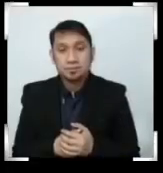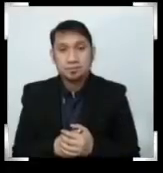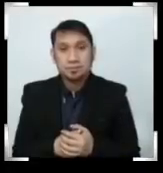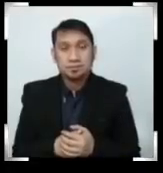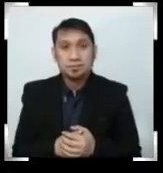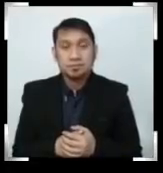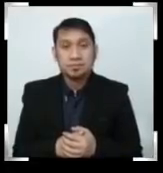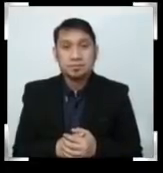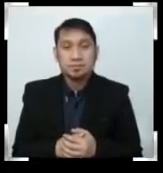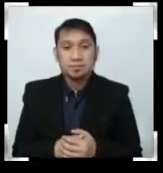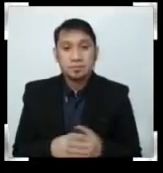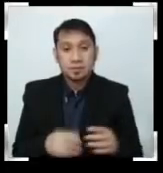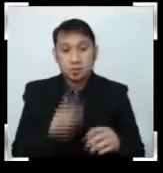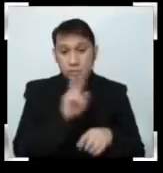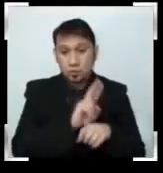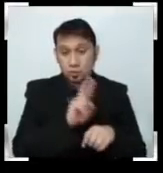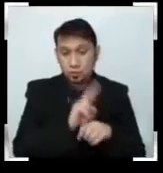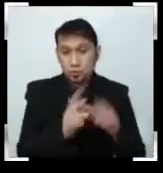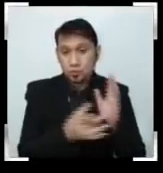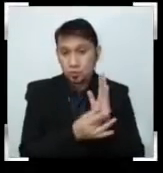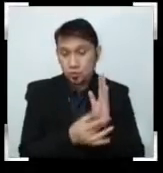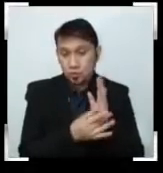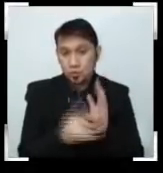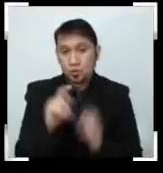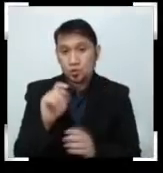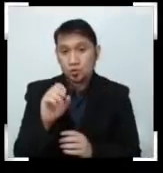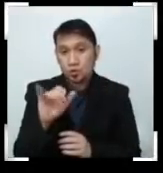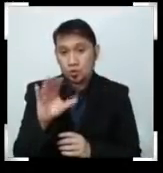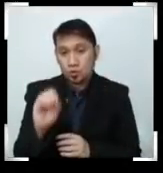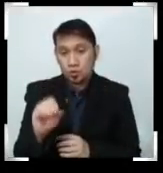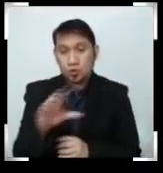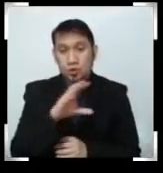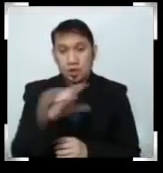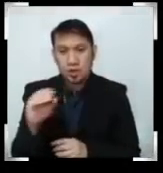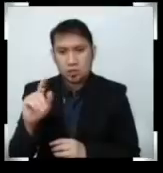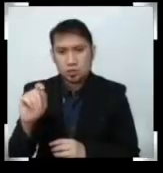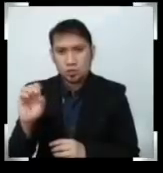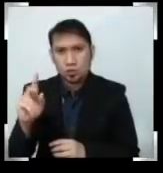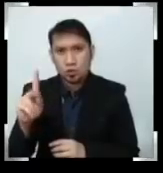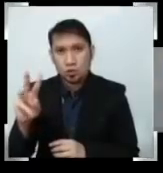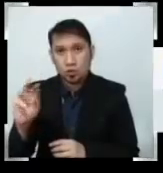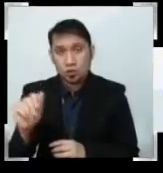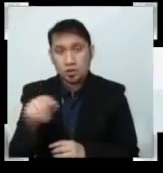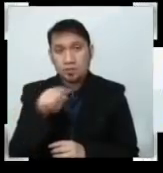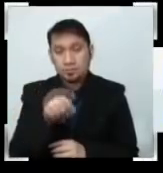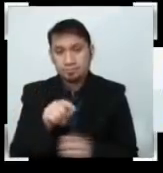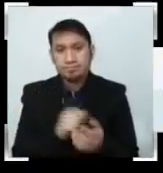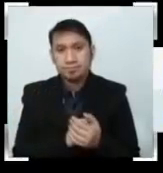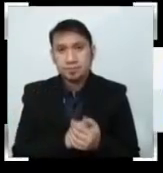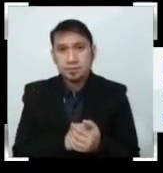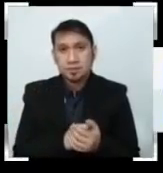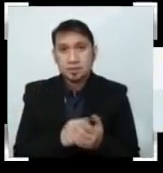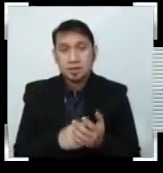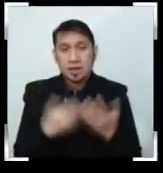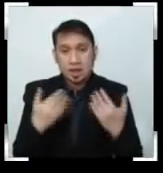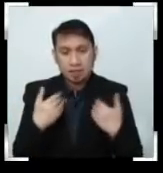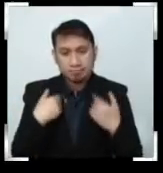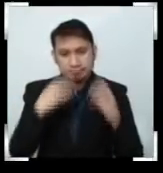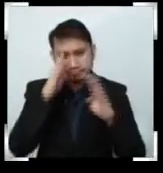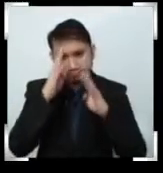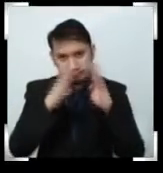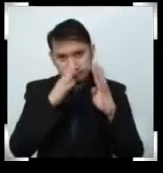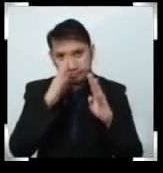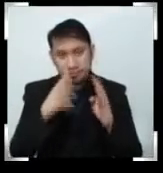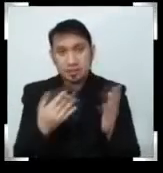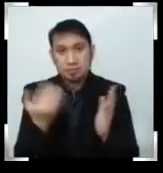Gamit ang mantika, toyo at tokwa, ang grade 12 student na si Ira Ignacio nakalikha ng portrait